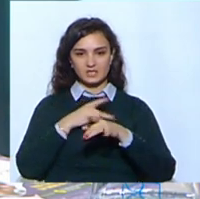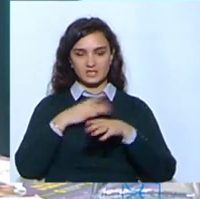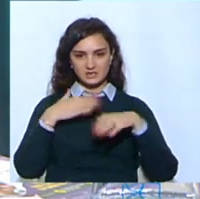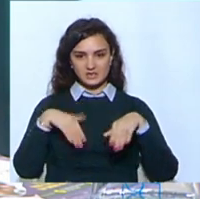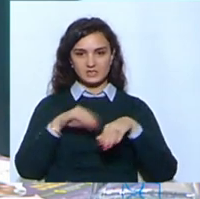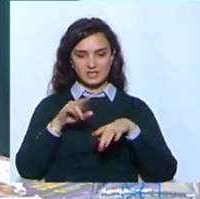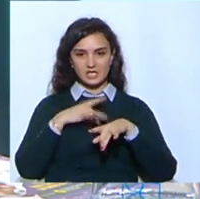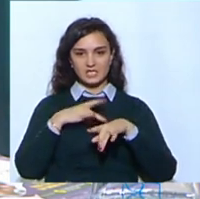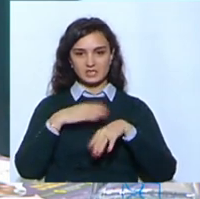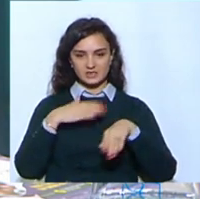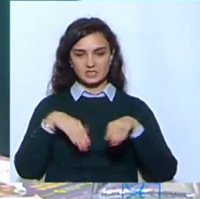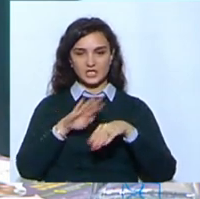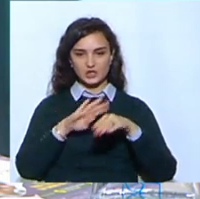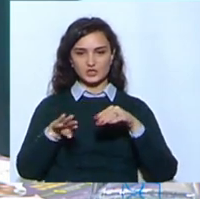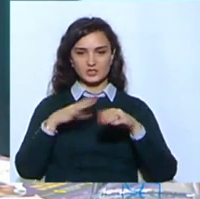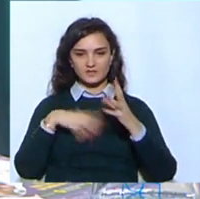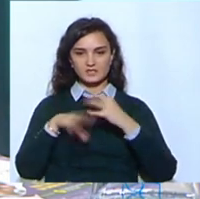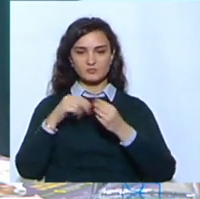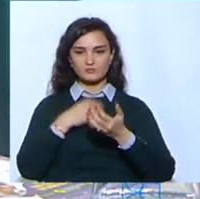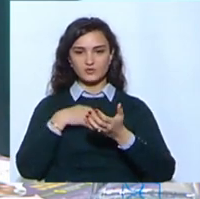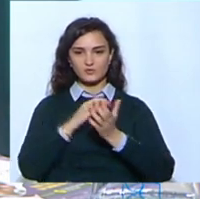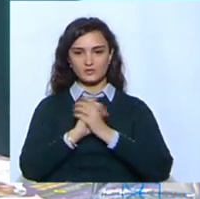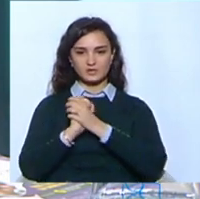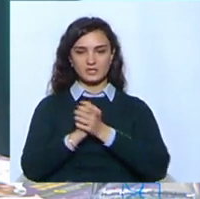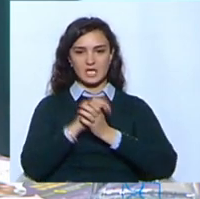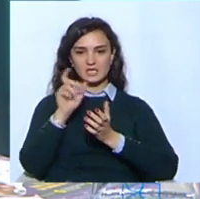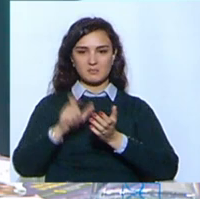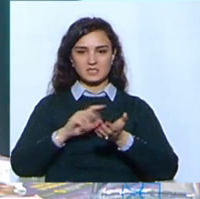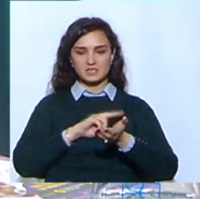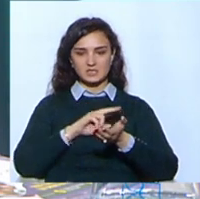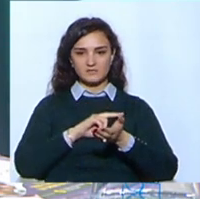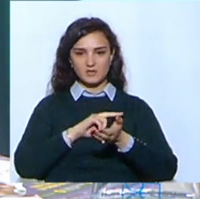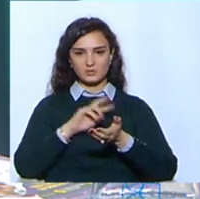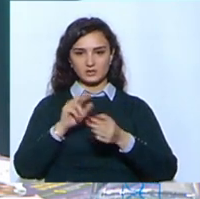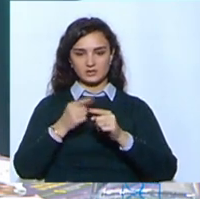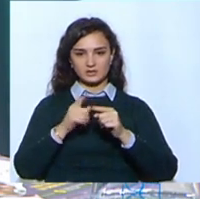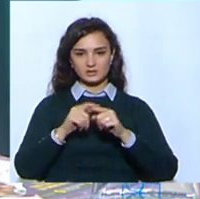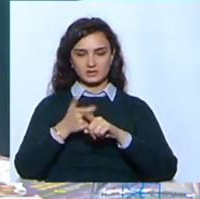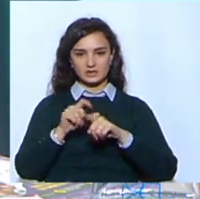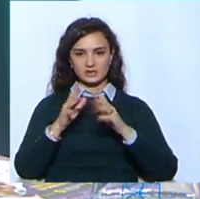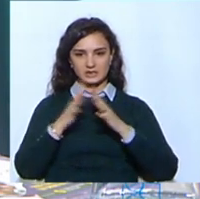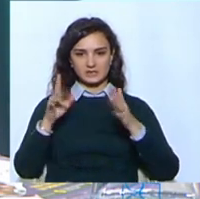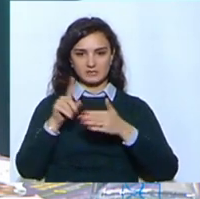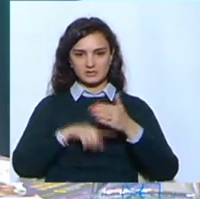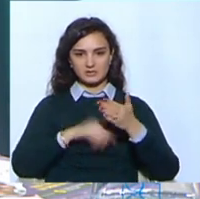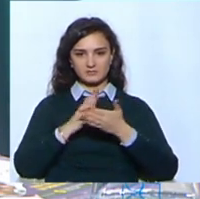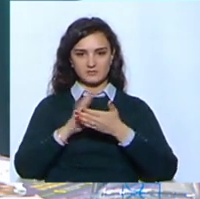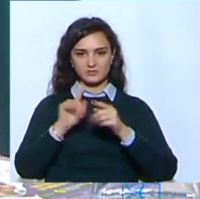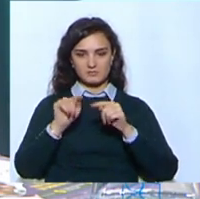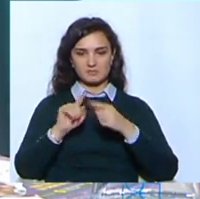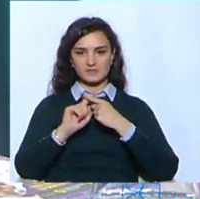და ხალათის მიღმაც გვაერთიანებს ყველაზე მნიშვნელოვანი ადამიანის სიყვარული და ძალიან დიდი იმედი გვაქვს, რომ